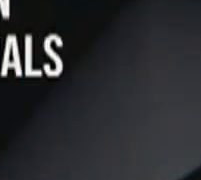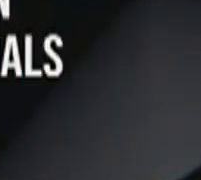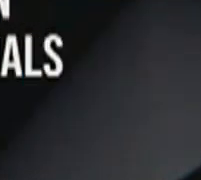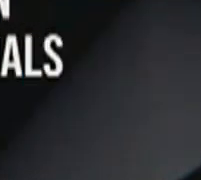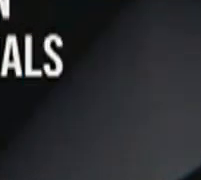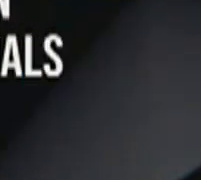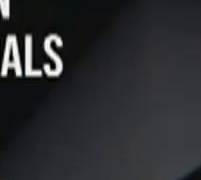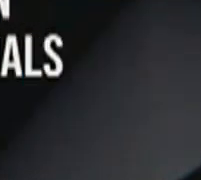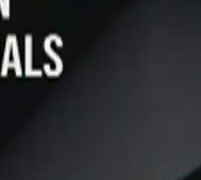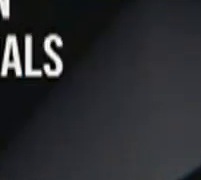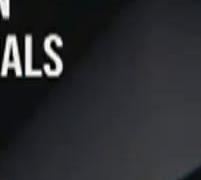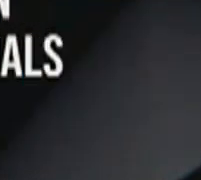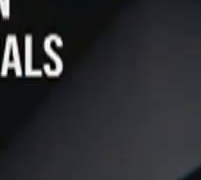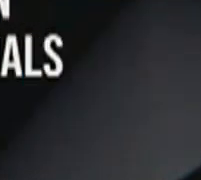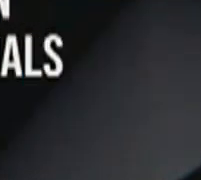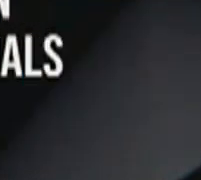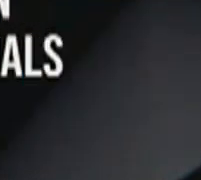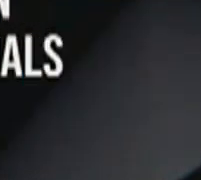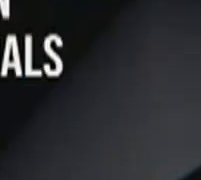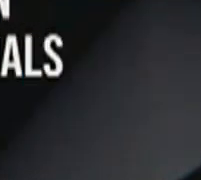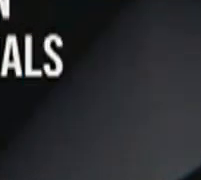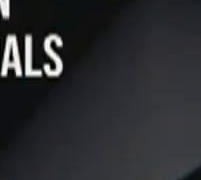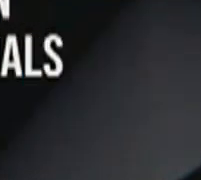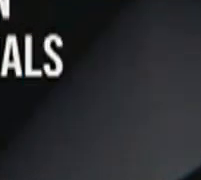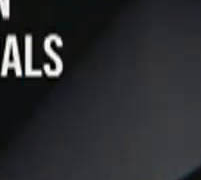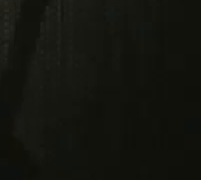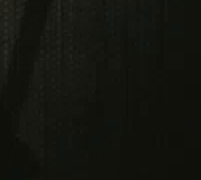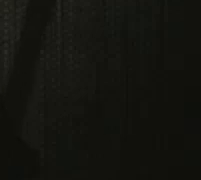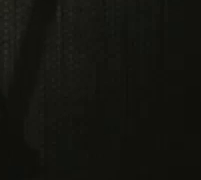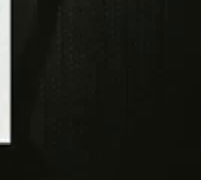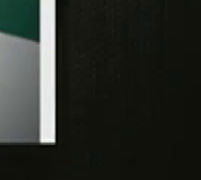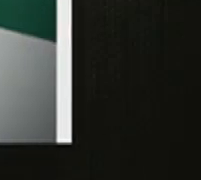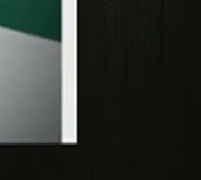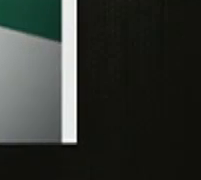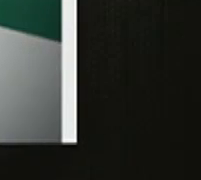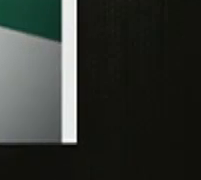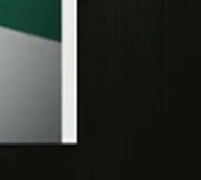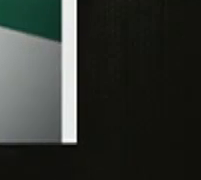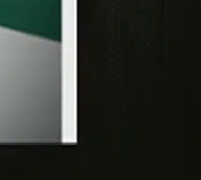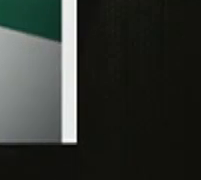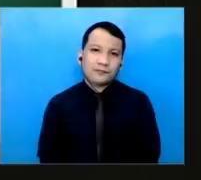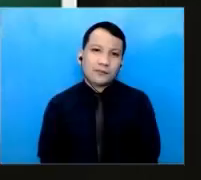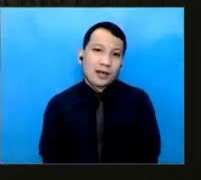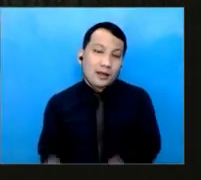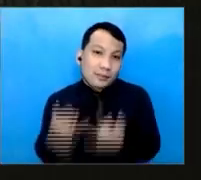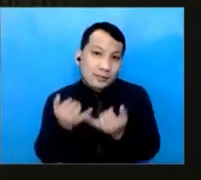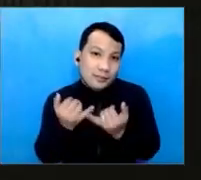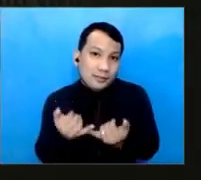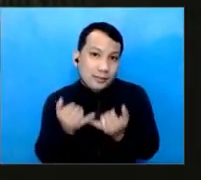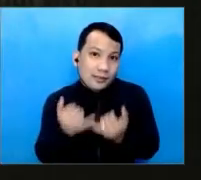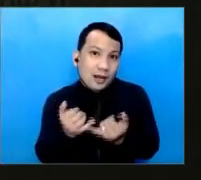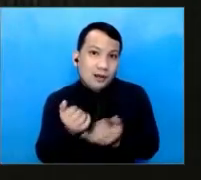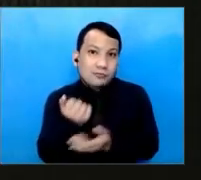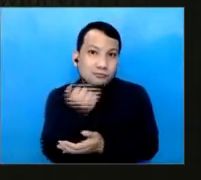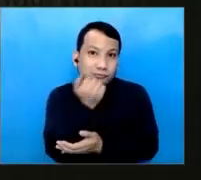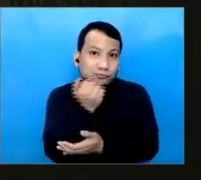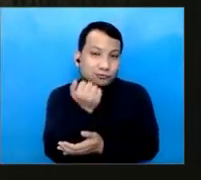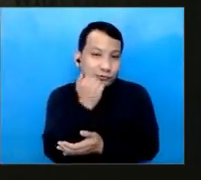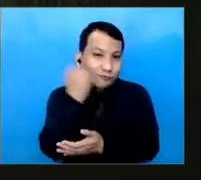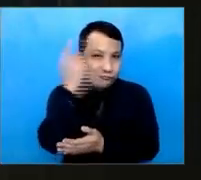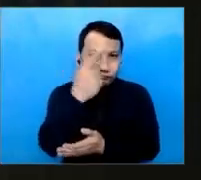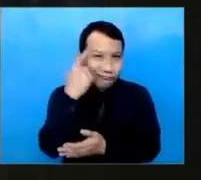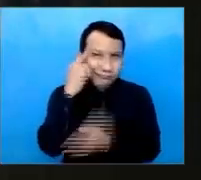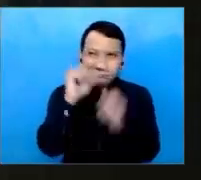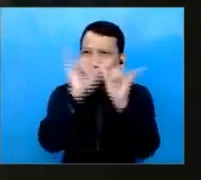workers, senior citizens, youth, kababaihan, professionals. Ngayon, dahil sa baliw na political system natin, kung ano-anong